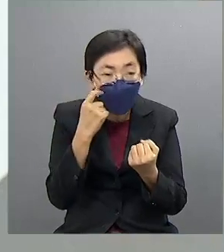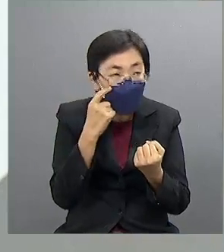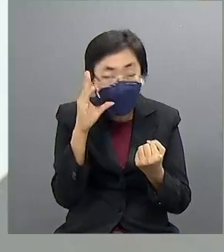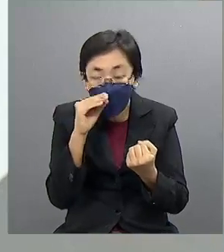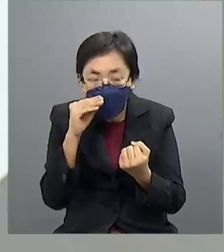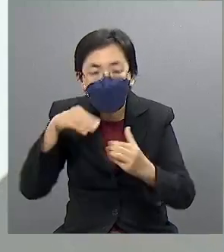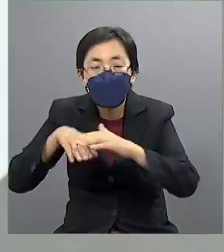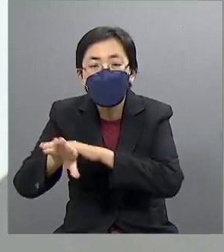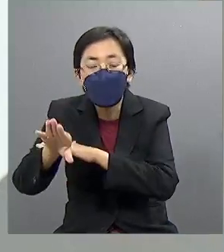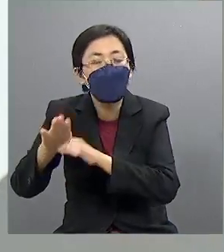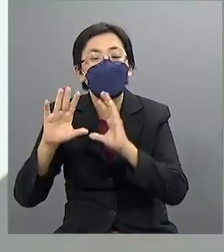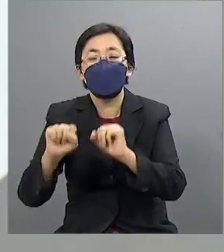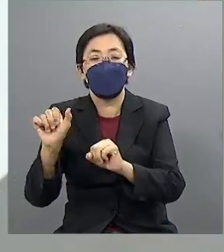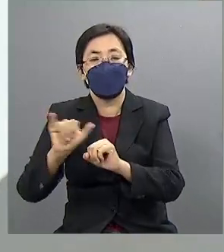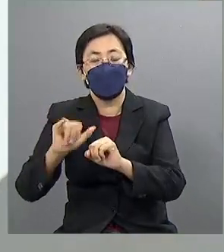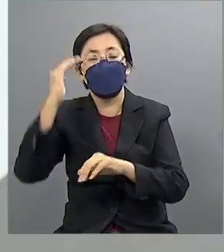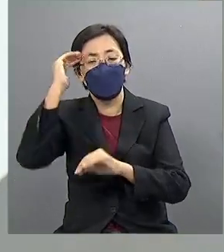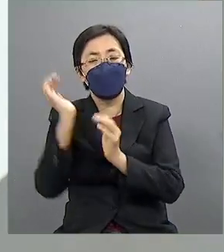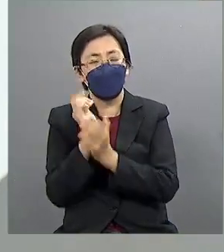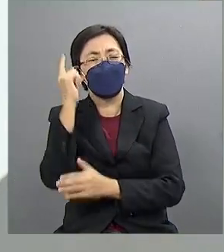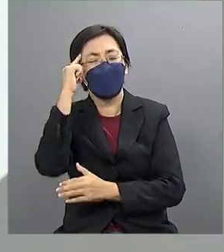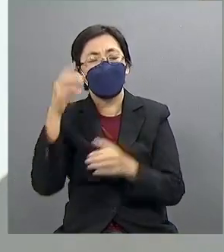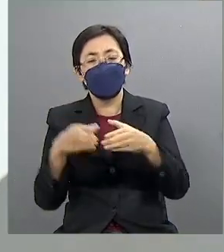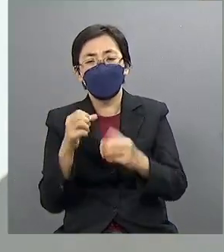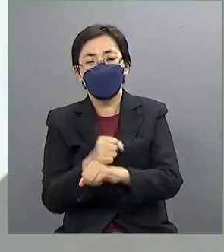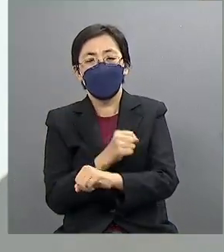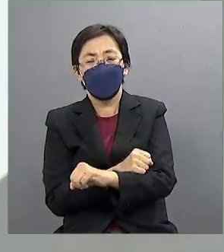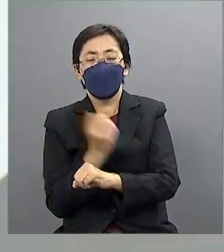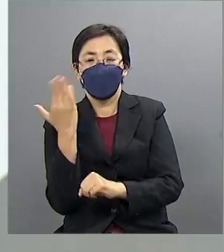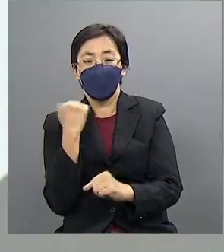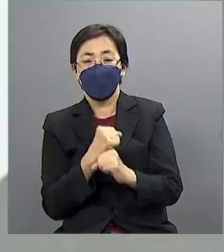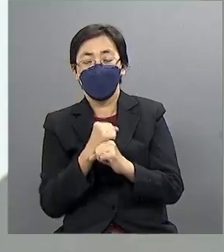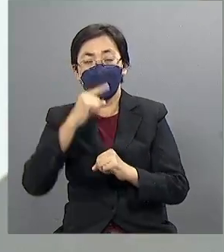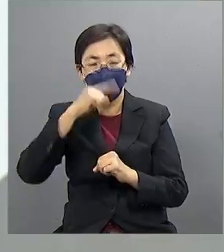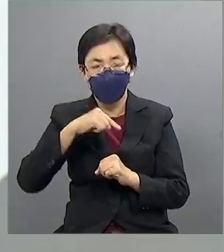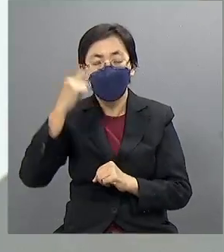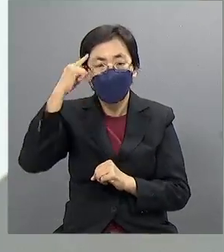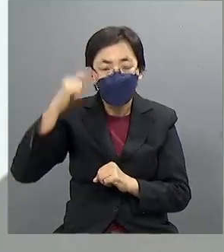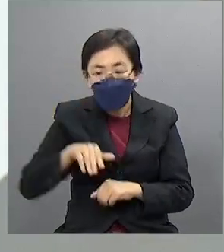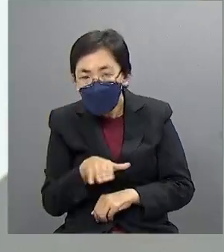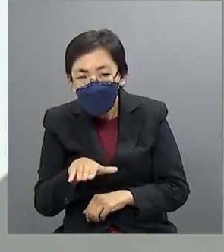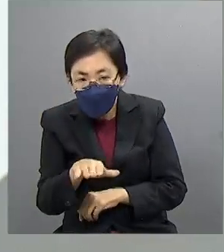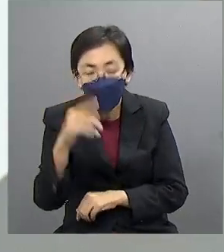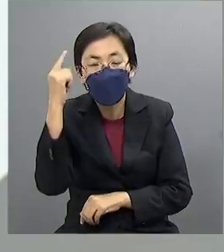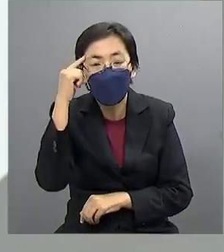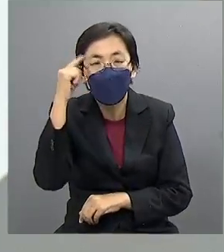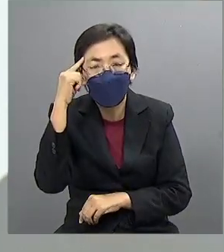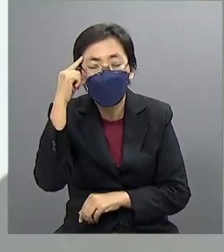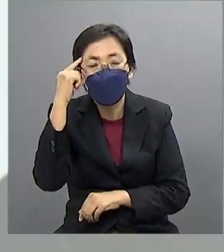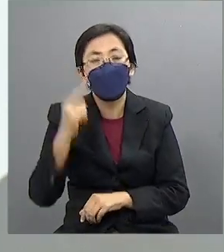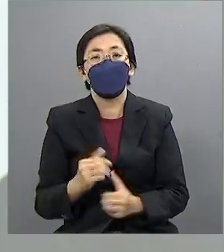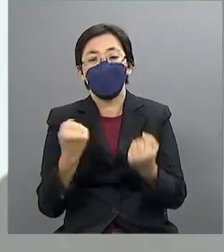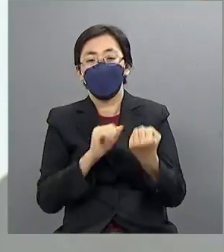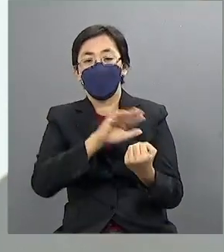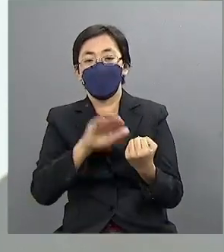ไปแต่ตำรวจเชื่อว่าคงจะเป็นแรงงานที่เคยทำงานอยู่ในไทยแล้วก็รู้เส้นทางเป็นอย่างดีสุดท้ายไปออกรถกระบะมา